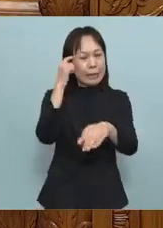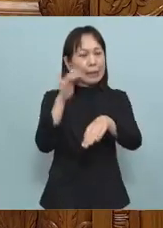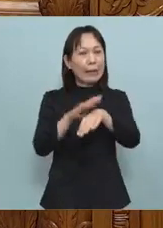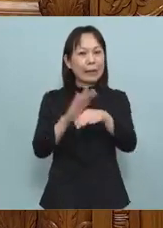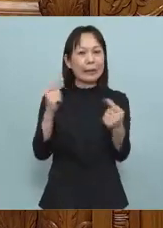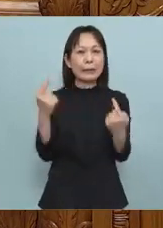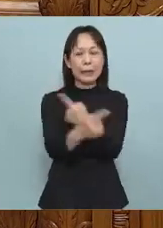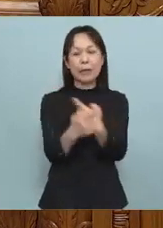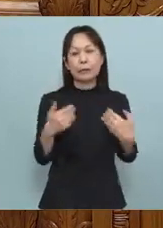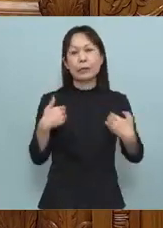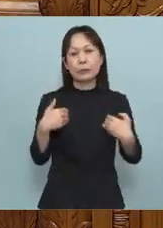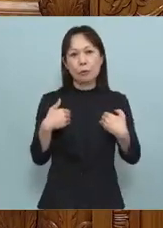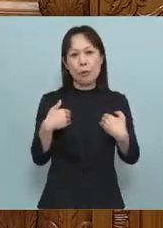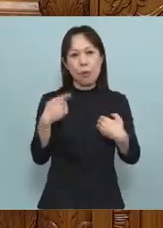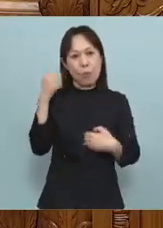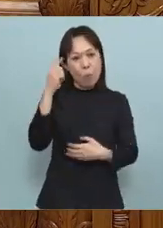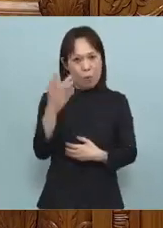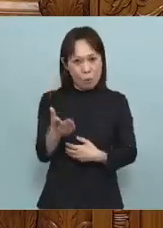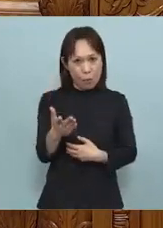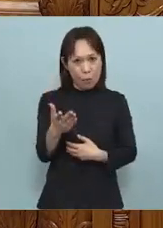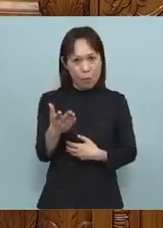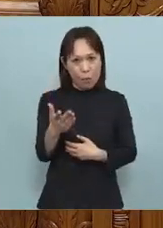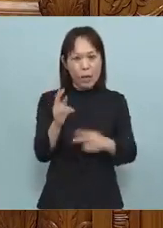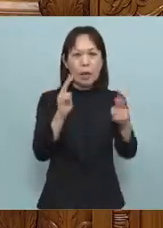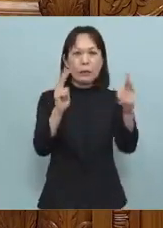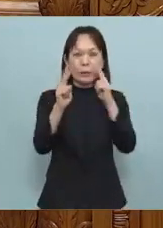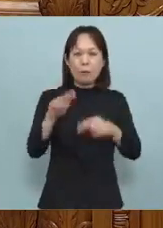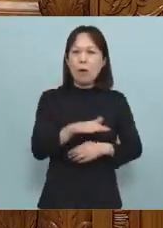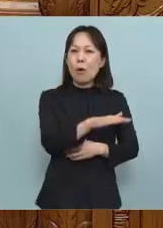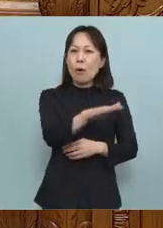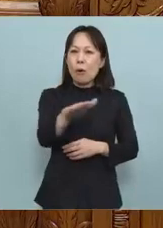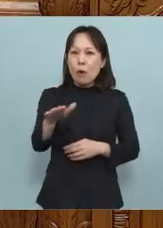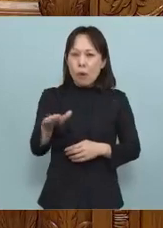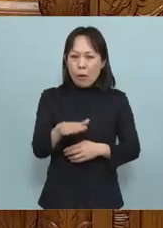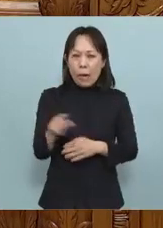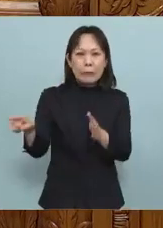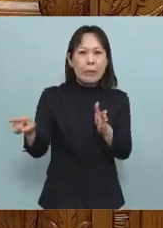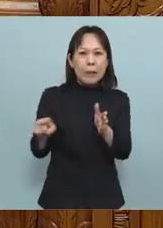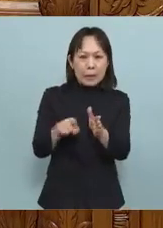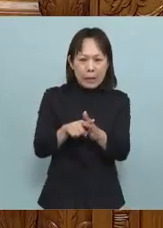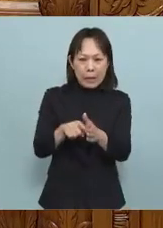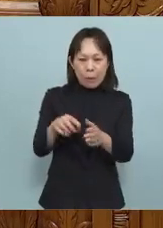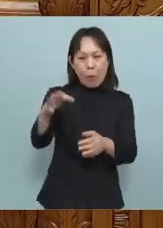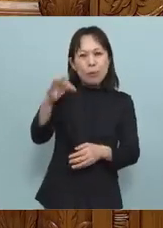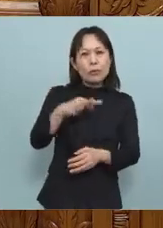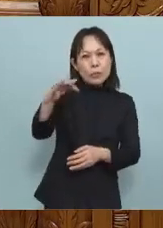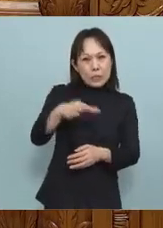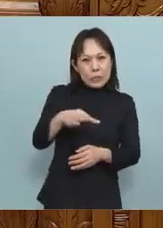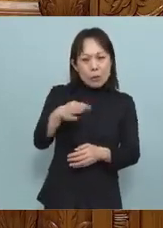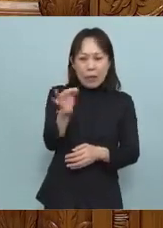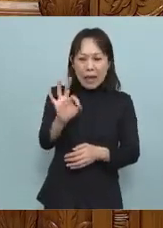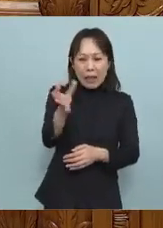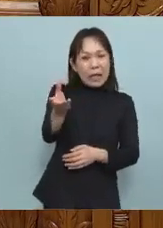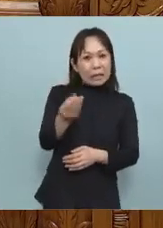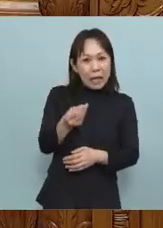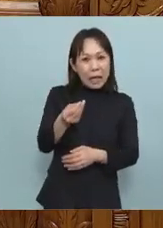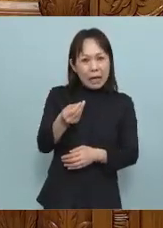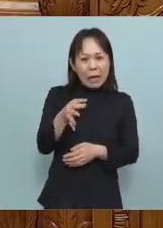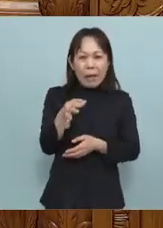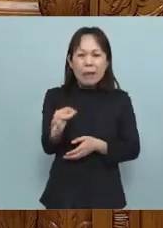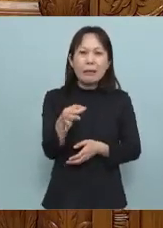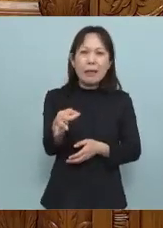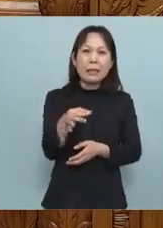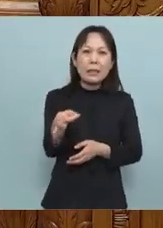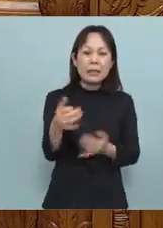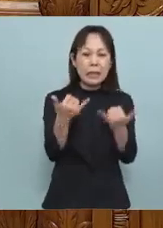かがですか。今、多くの事業者がこれまでに受けた融資の返済、社会保険料や